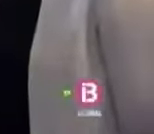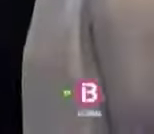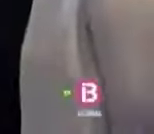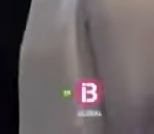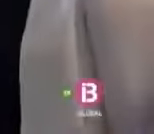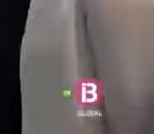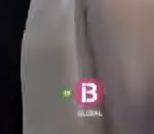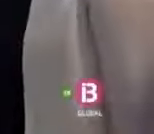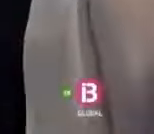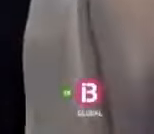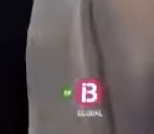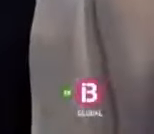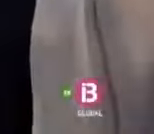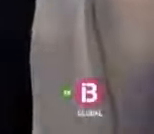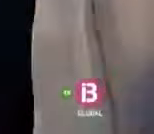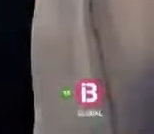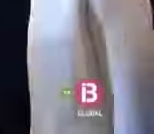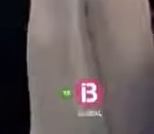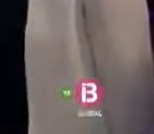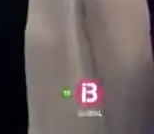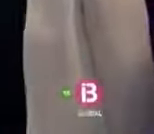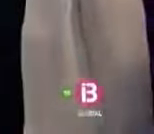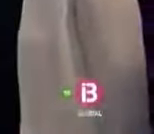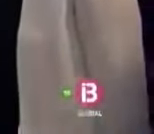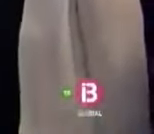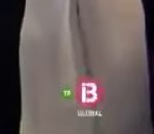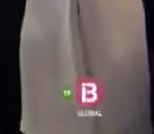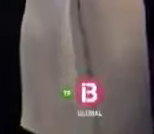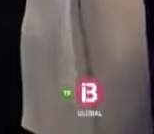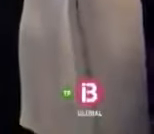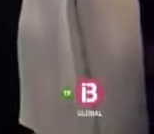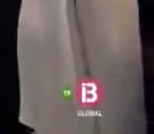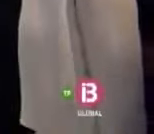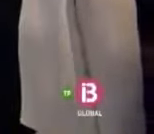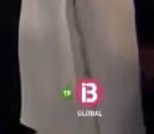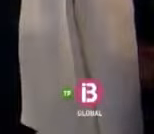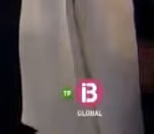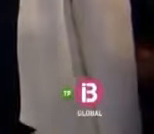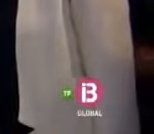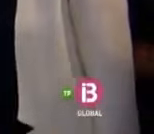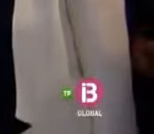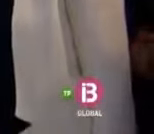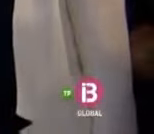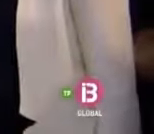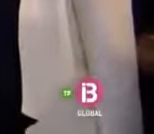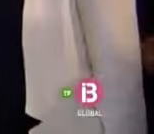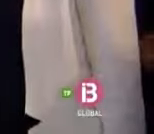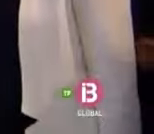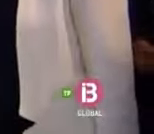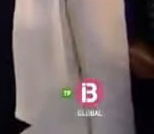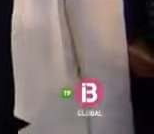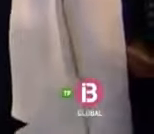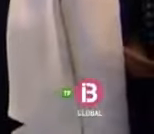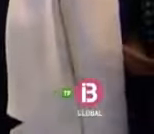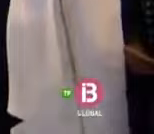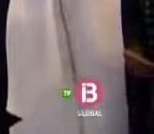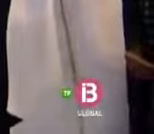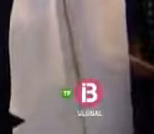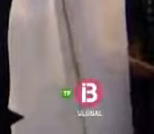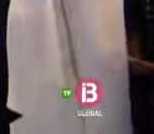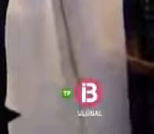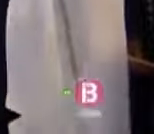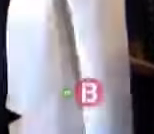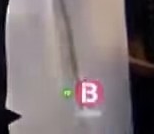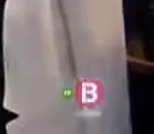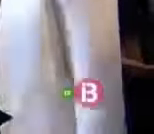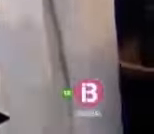entre autoritats i representants de tots els sectors, l'econòmic, el social, l'educatiu, de les Illes Balears. Armengol es